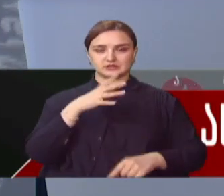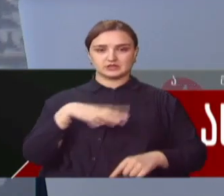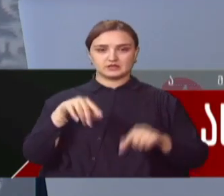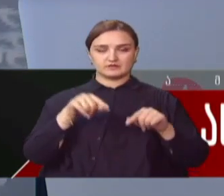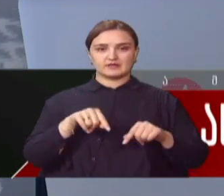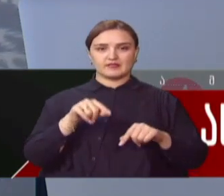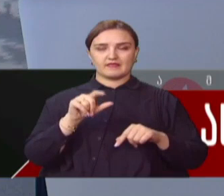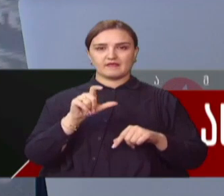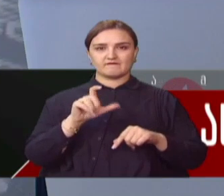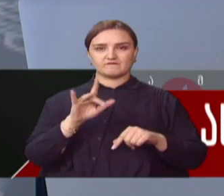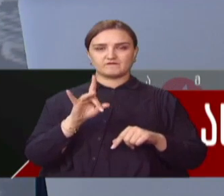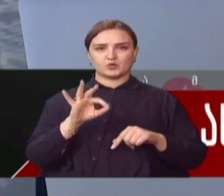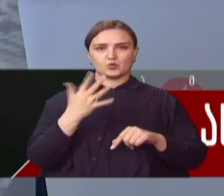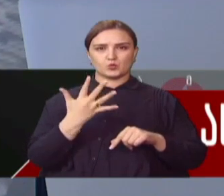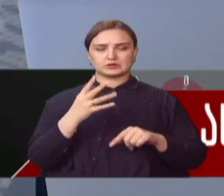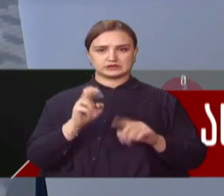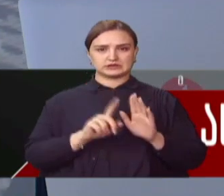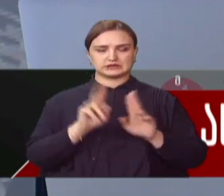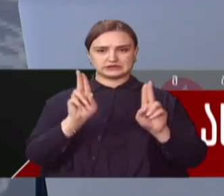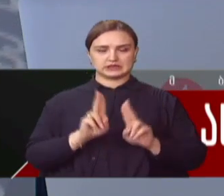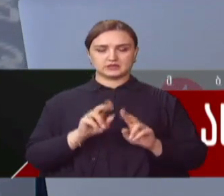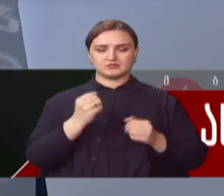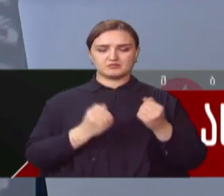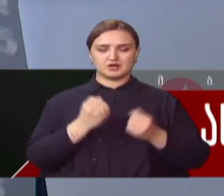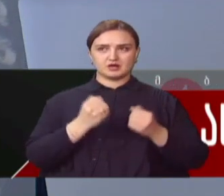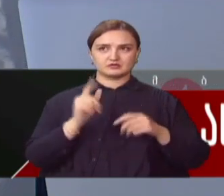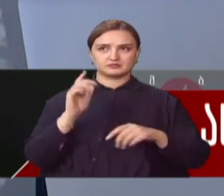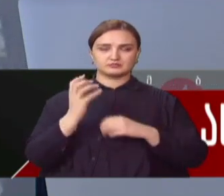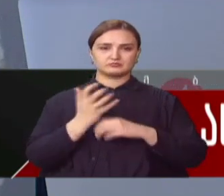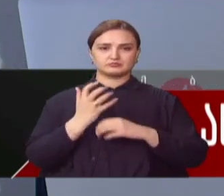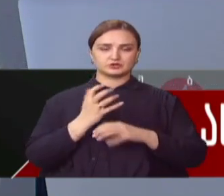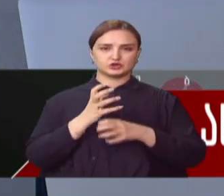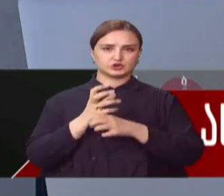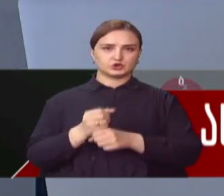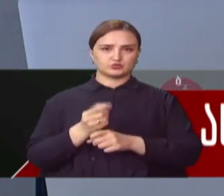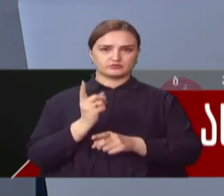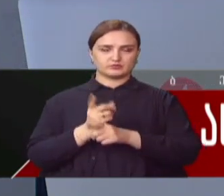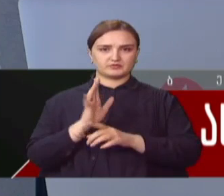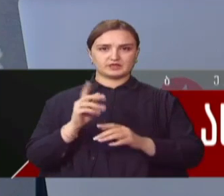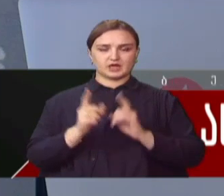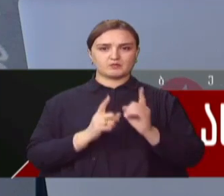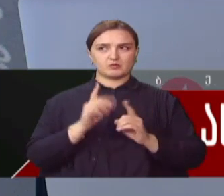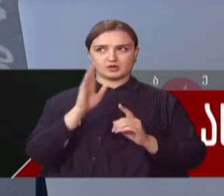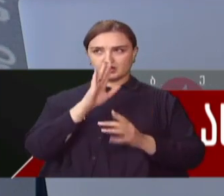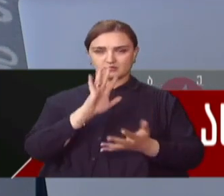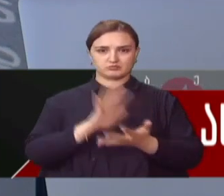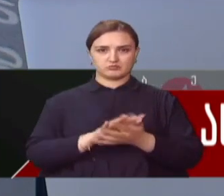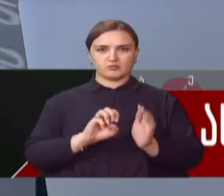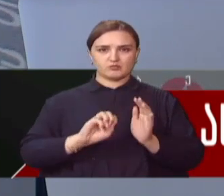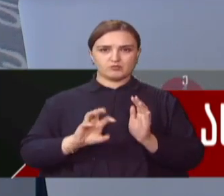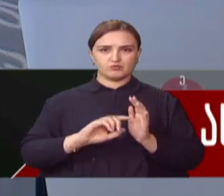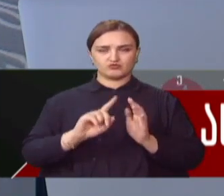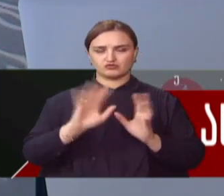ევრო 5 სტანდარტი მკვიდრდება. ეს ნიშნავს, რომ ასაკის მიხედვით მანქანების იმპორტზე შეზღუდვები დაწესდება. რეფორმის მიზანი არის დაბინძურების